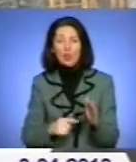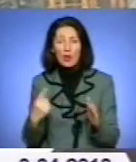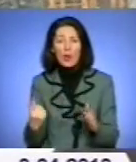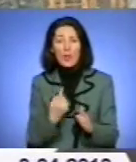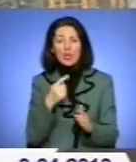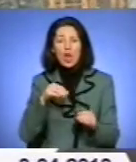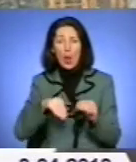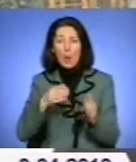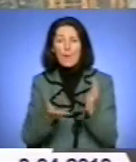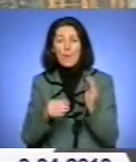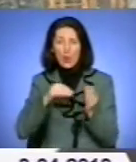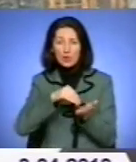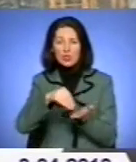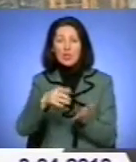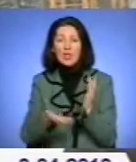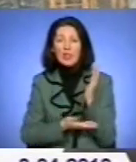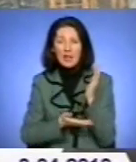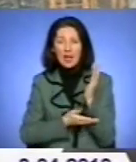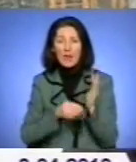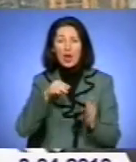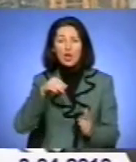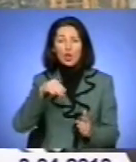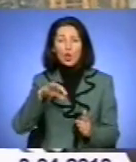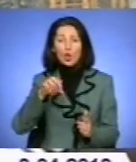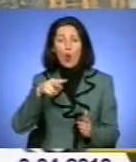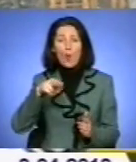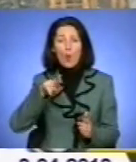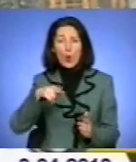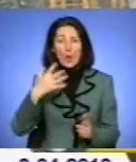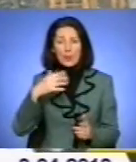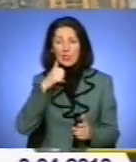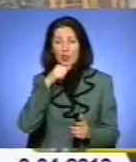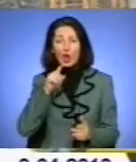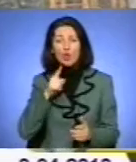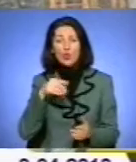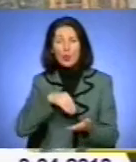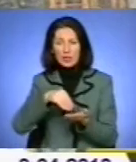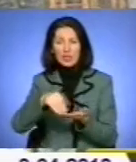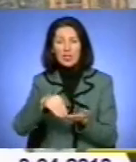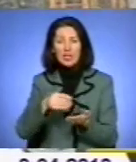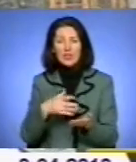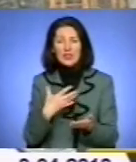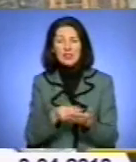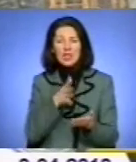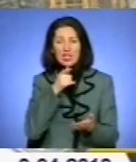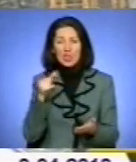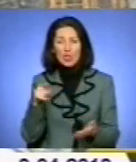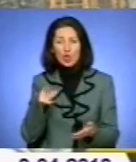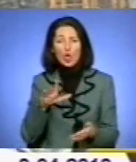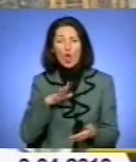Тут тополі посаджені в 50-х роках. Чому їх садили в свій час? Тому що тут